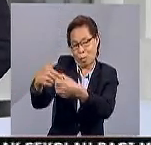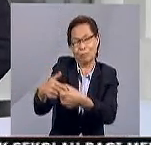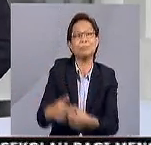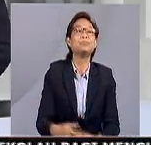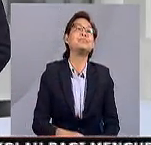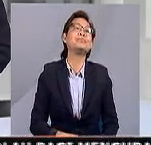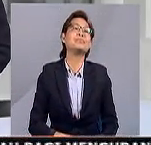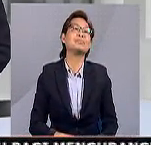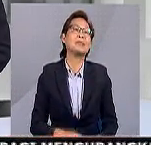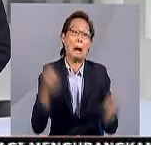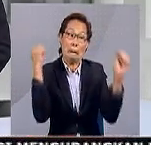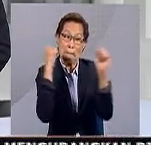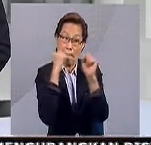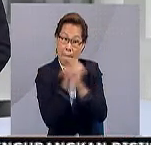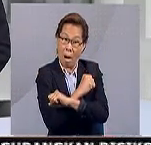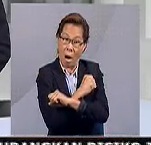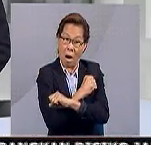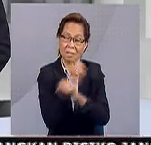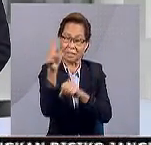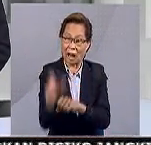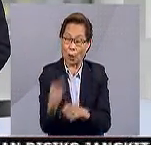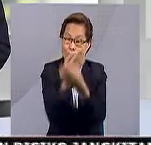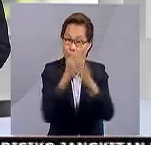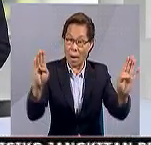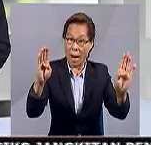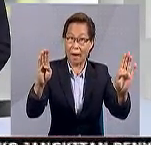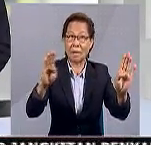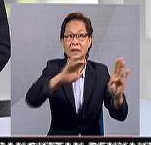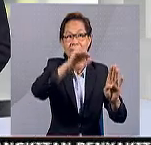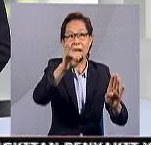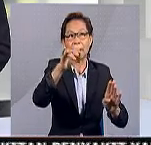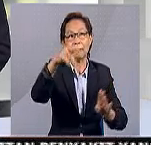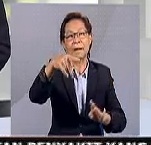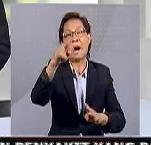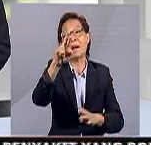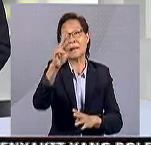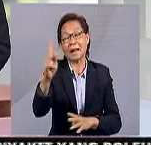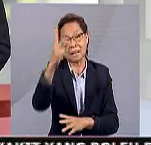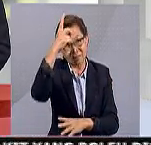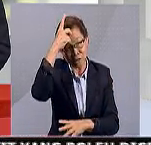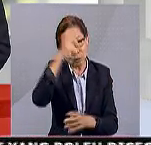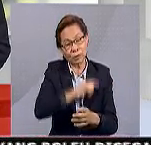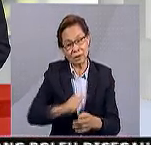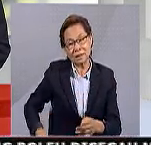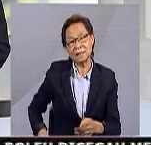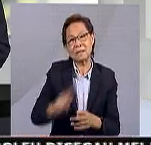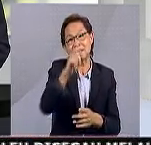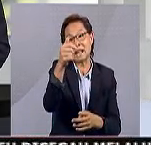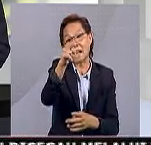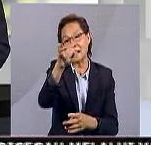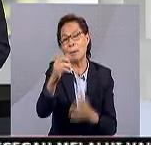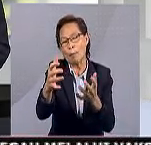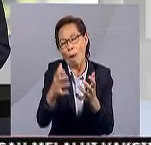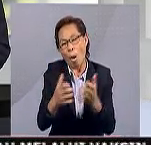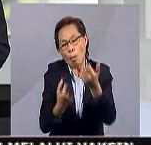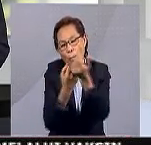Ya, sementara itu pencabarnya iaitu calon bebas pilihan raya ke CPRK Dun Chini, Tengku Datuk Zainul Hisham Tengku Hussein,